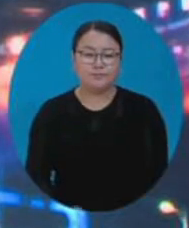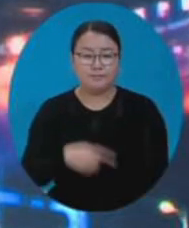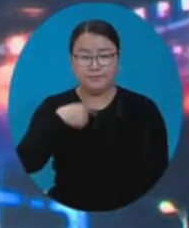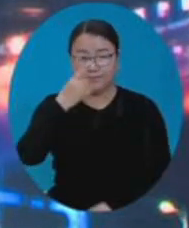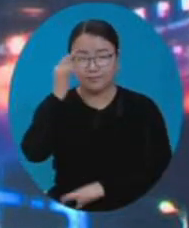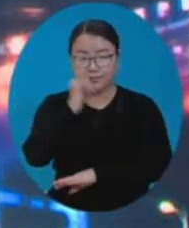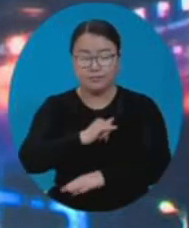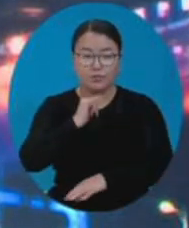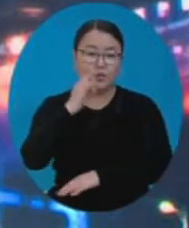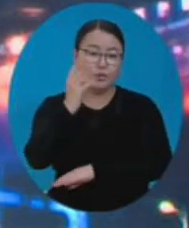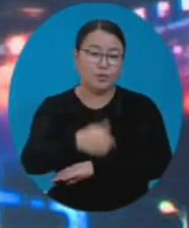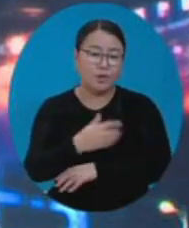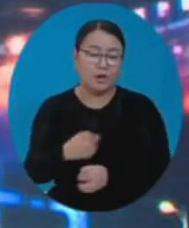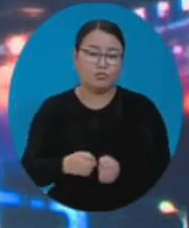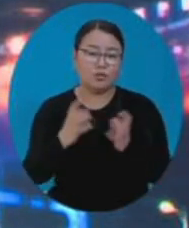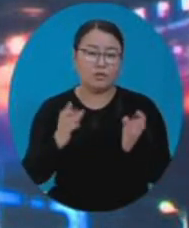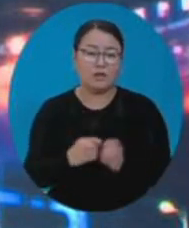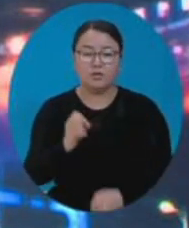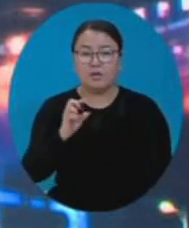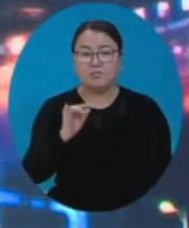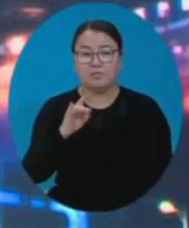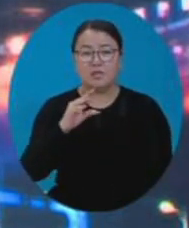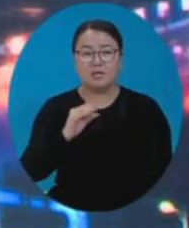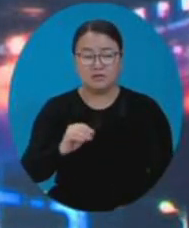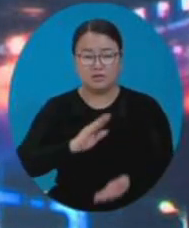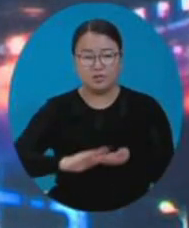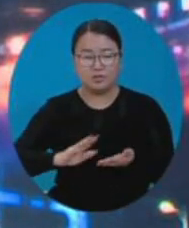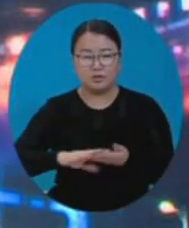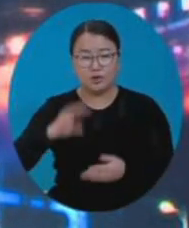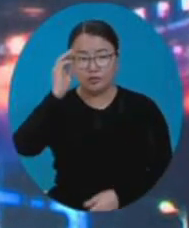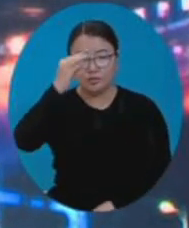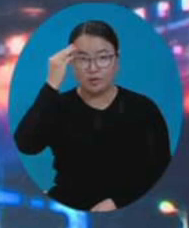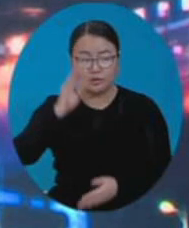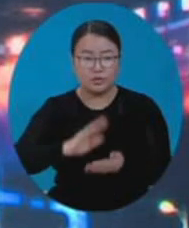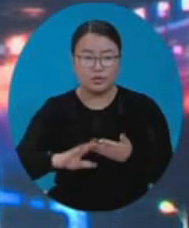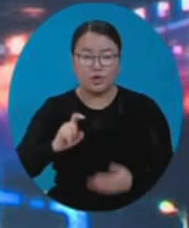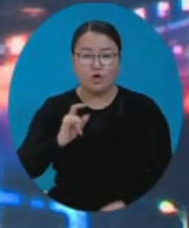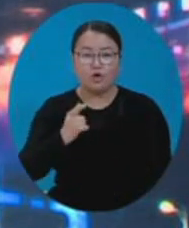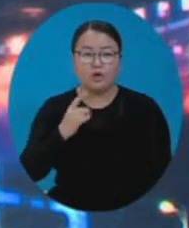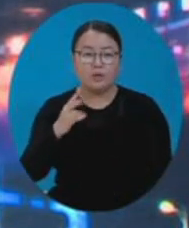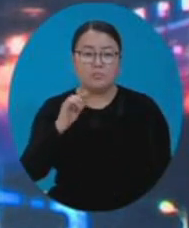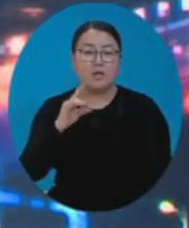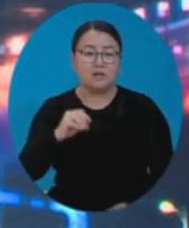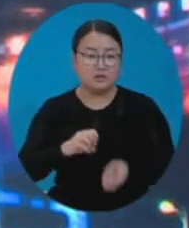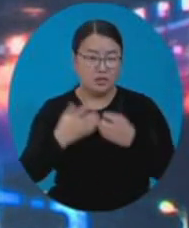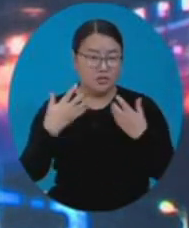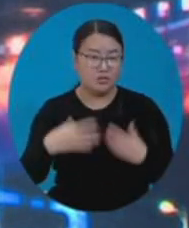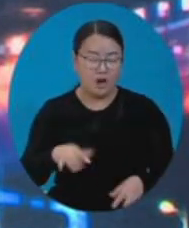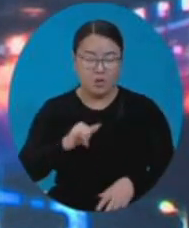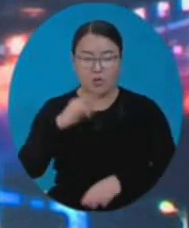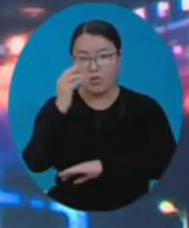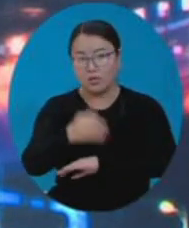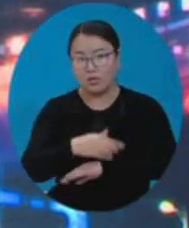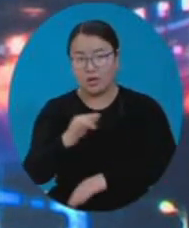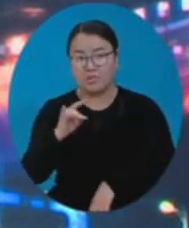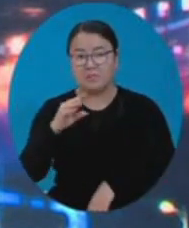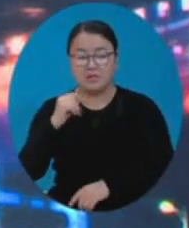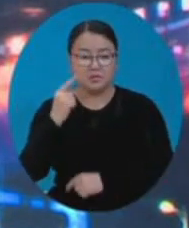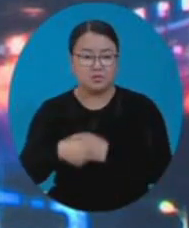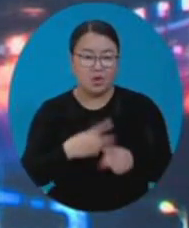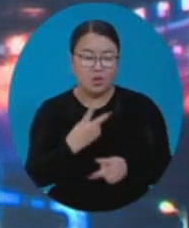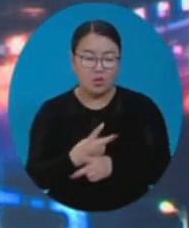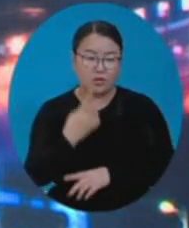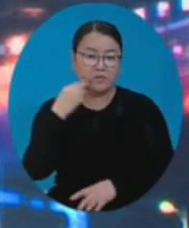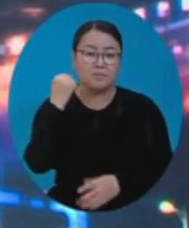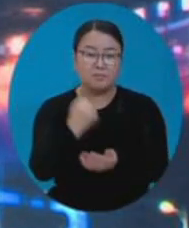Манай улс уулуурхан бүтээгдэхүүнээ биржээр худалдаалах туршилтын худалдааг хөрөнгийн биржээр хийсэн. Тэгвэл уулуурхан биржийн тухай хуулийг